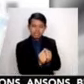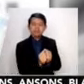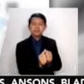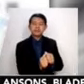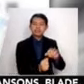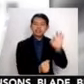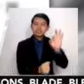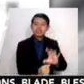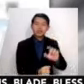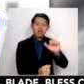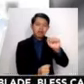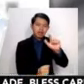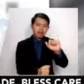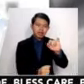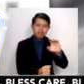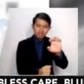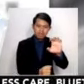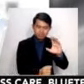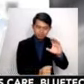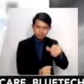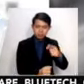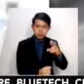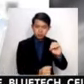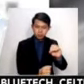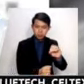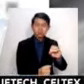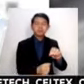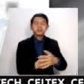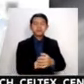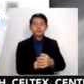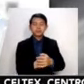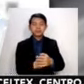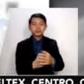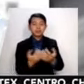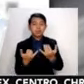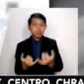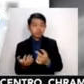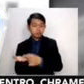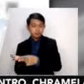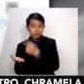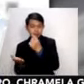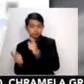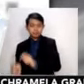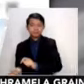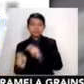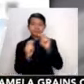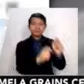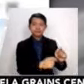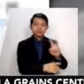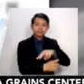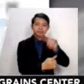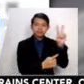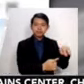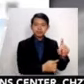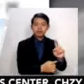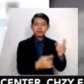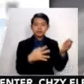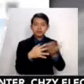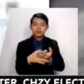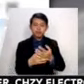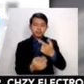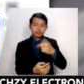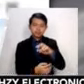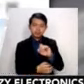Martes. Samantala, mula Tarlac ay inilipat sa Korte sa Valenzuela ang 2 kaso ng graft laban kay